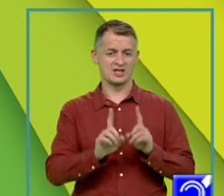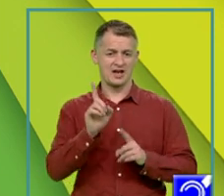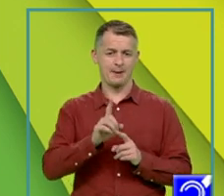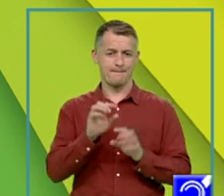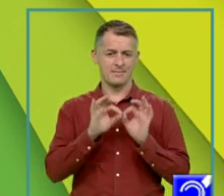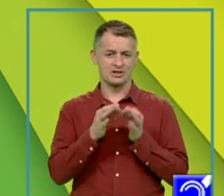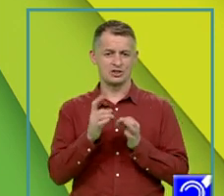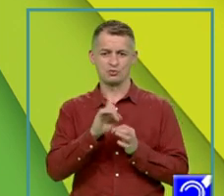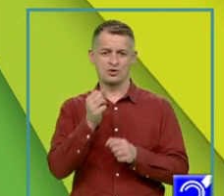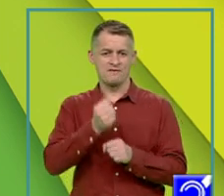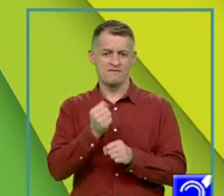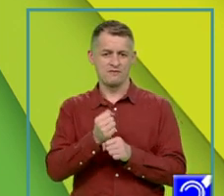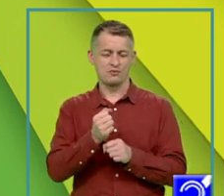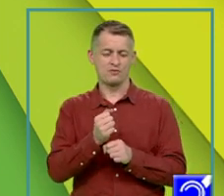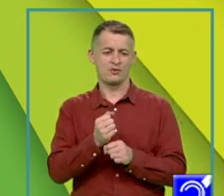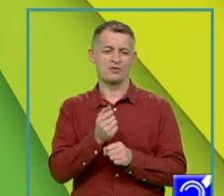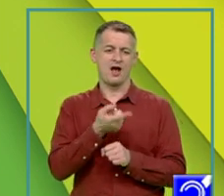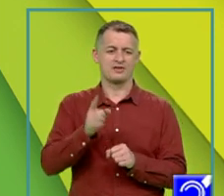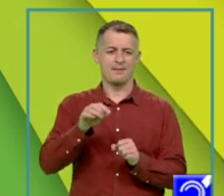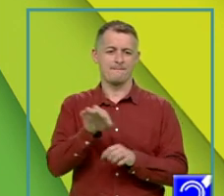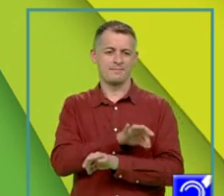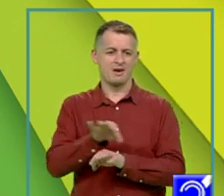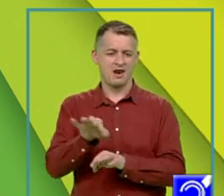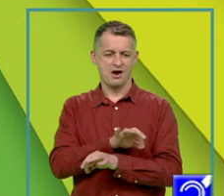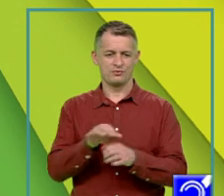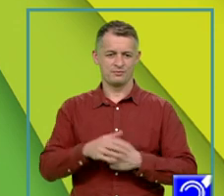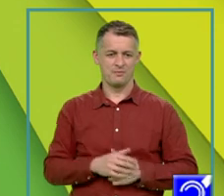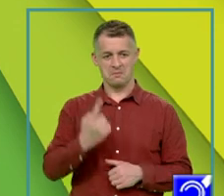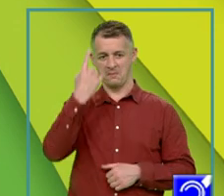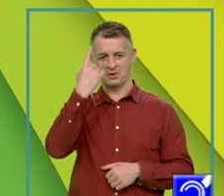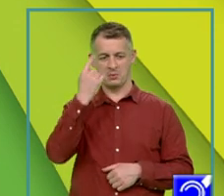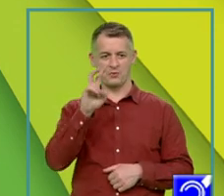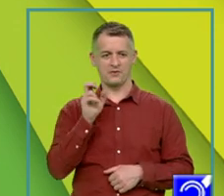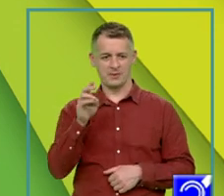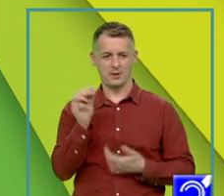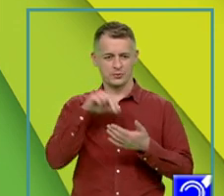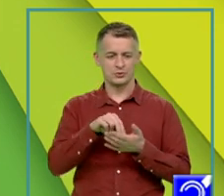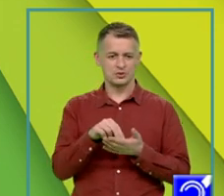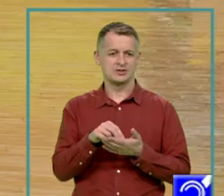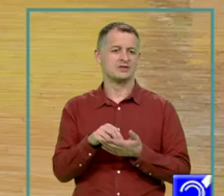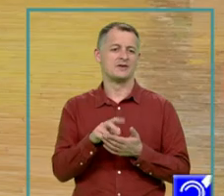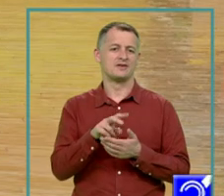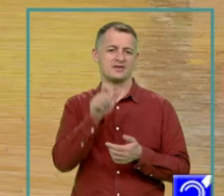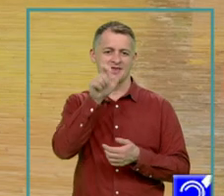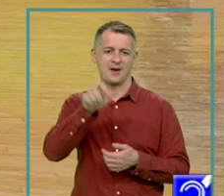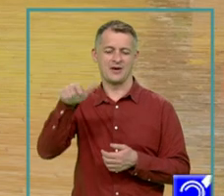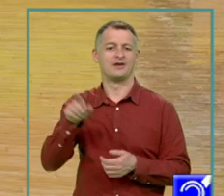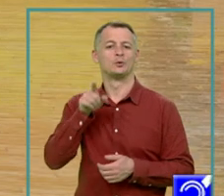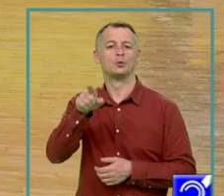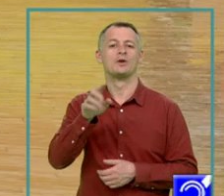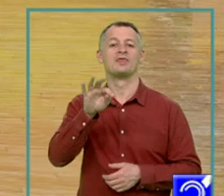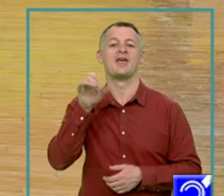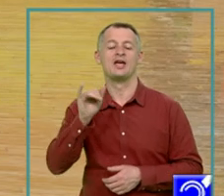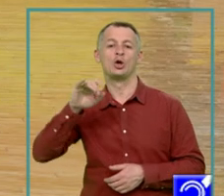făcut alte planuri multe vedete că este deja analizată în tabel se duce este la timpul